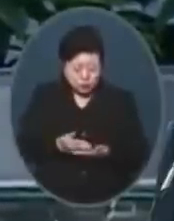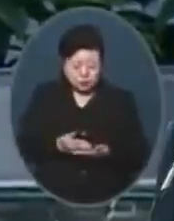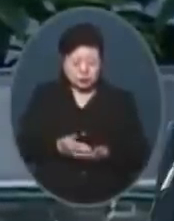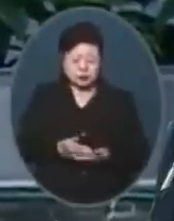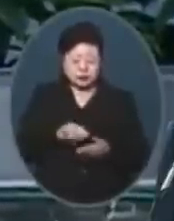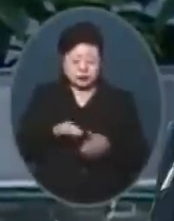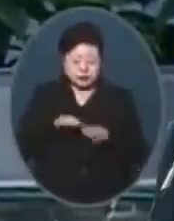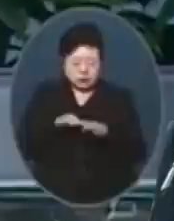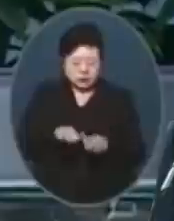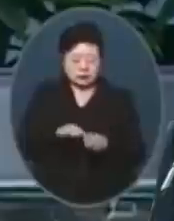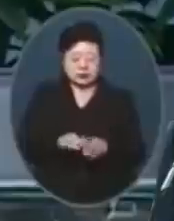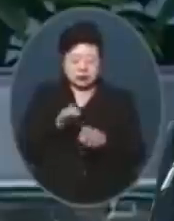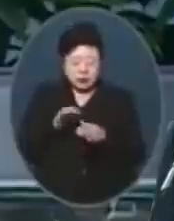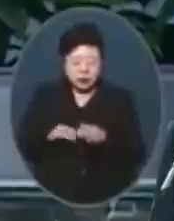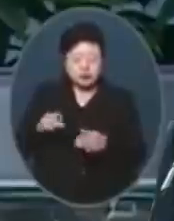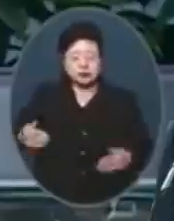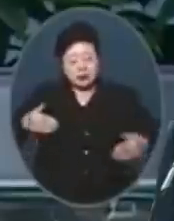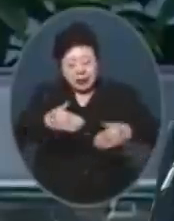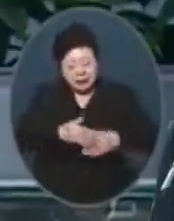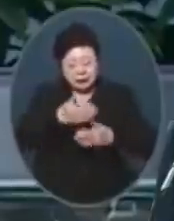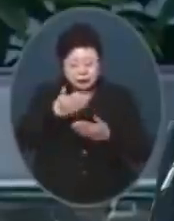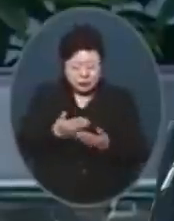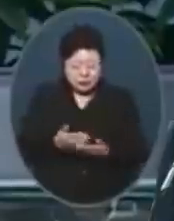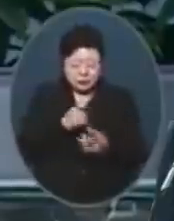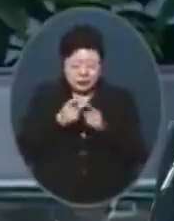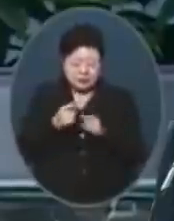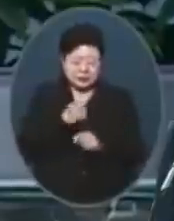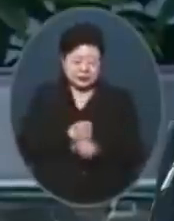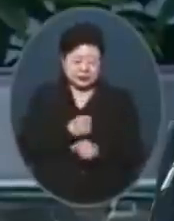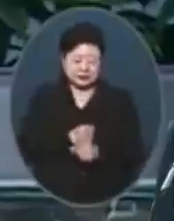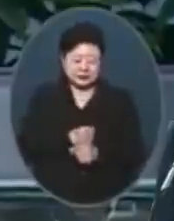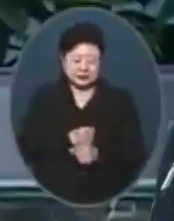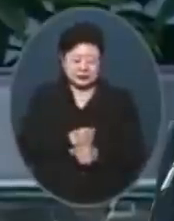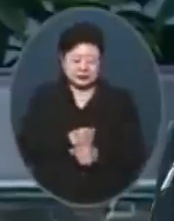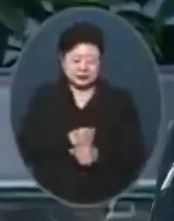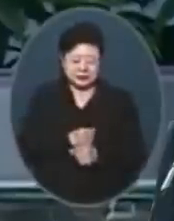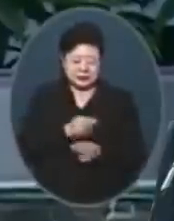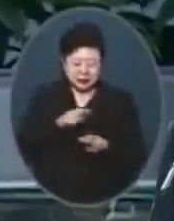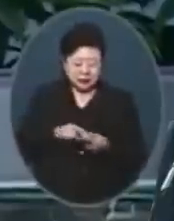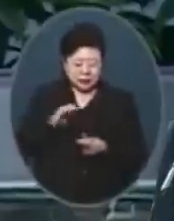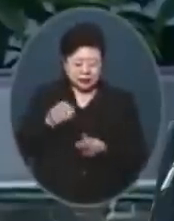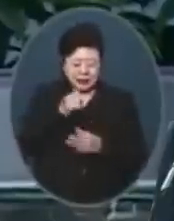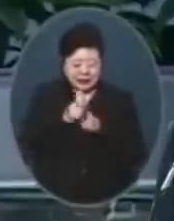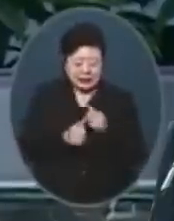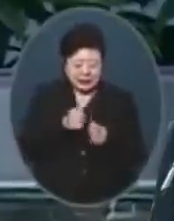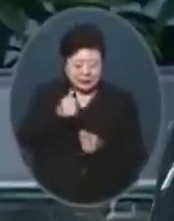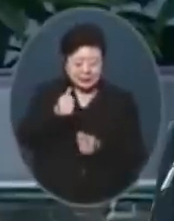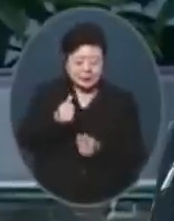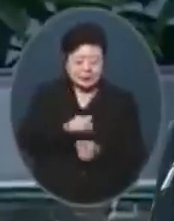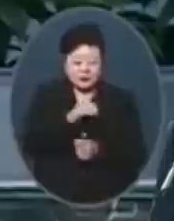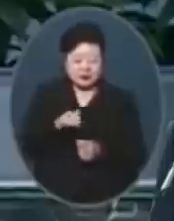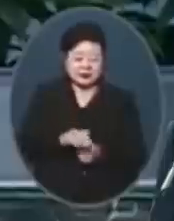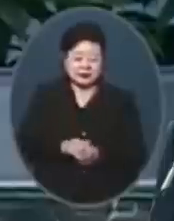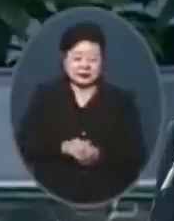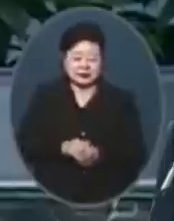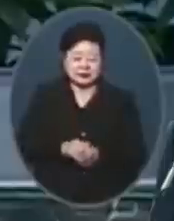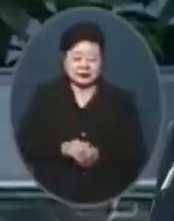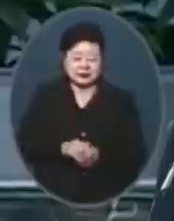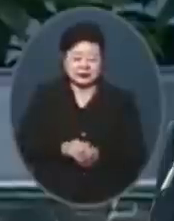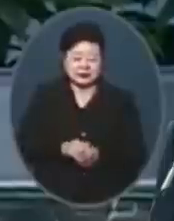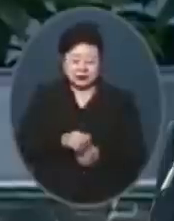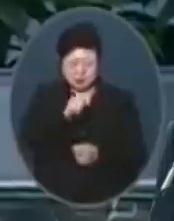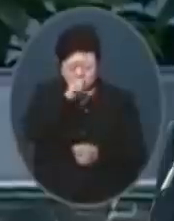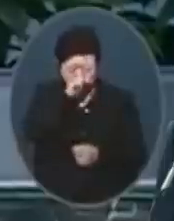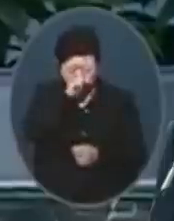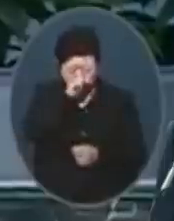후이되어 눌러흠져 넘치게 해서 안겨주려고 하신 말씀대로 우리가 하나님과 사람에게